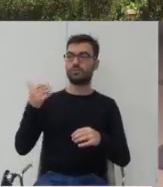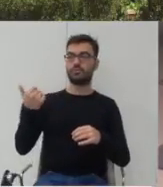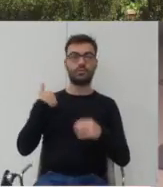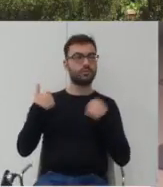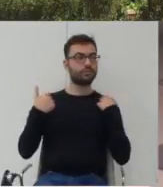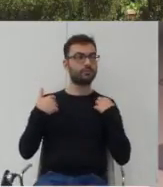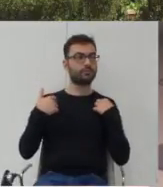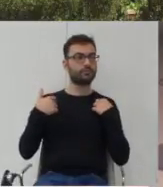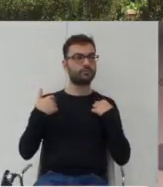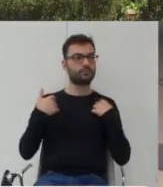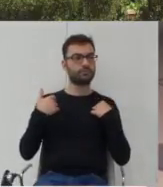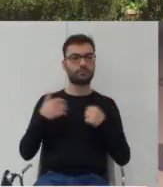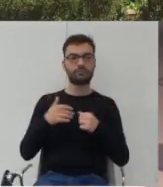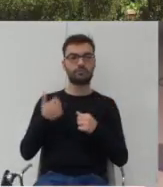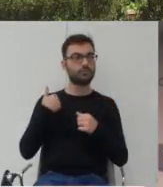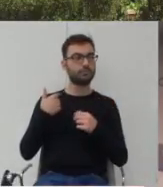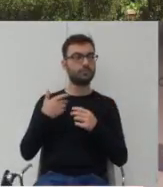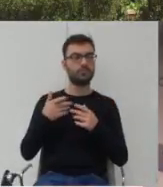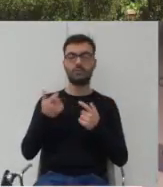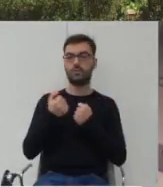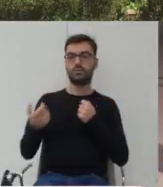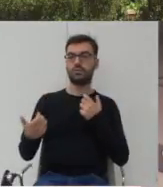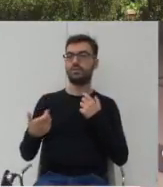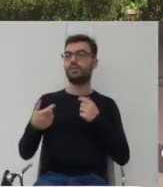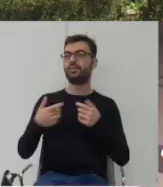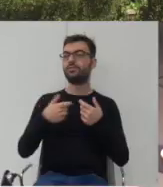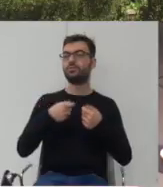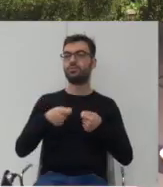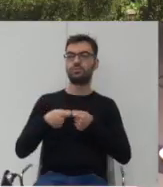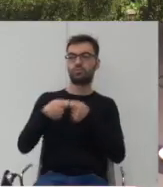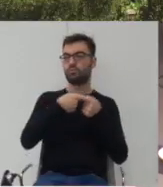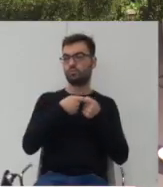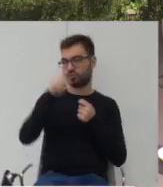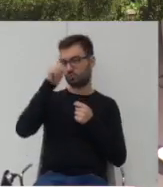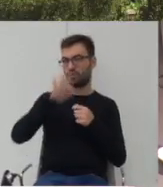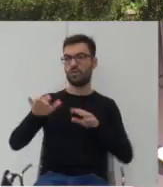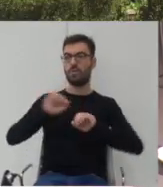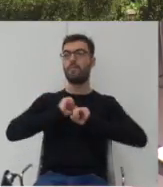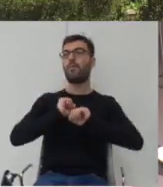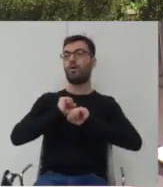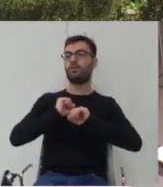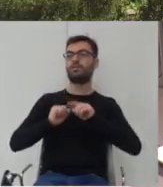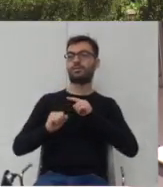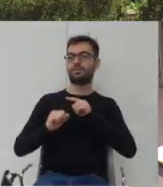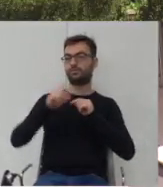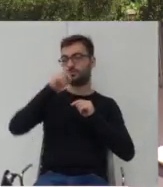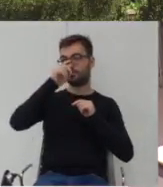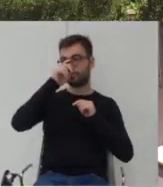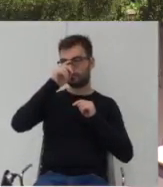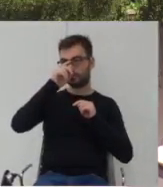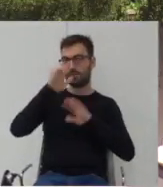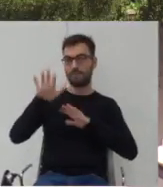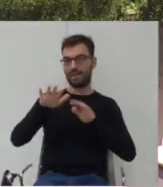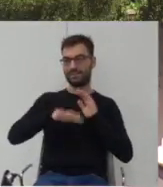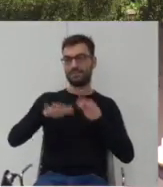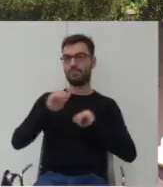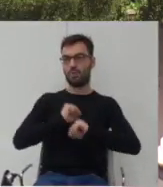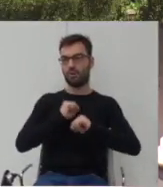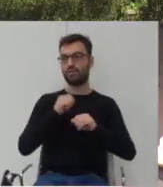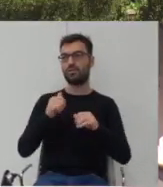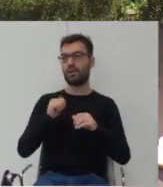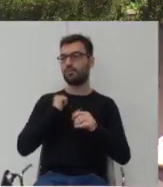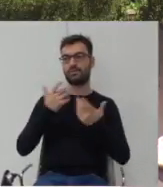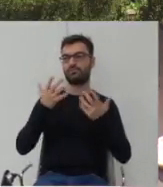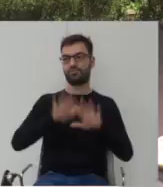była szeroka, zawiązała się szeroka koalicja społeczna, która zaczęła bronić tego miejsca przed